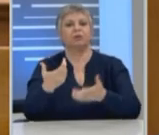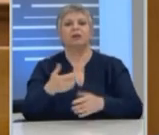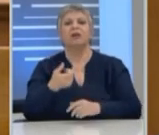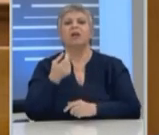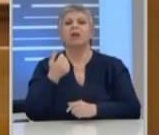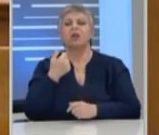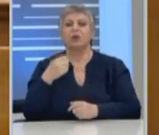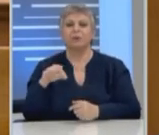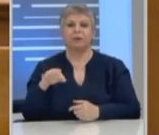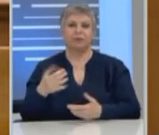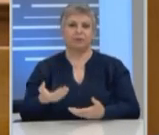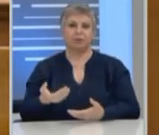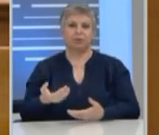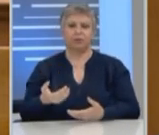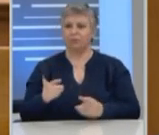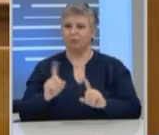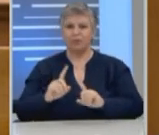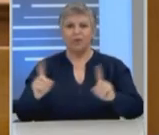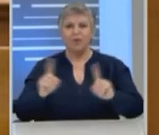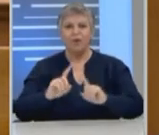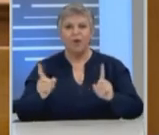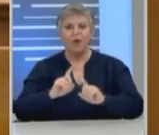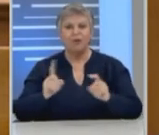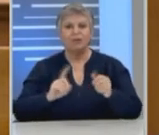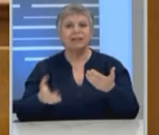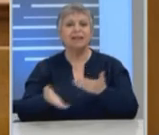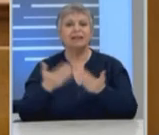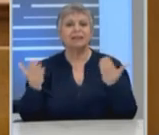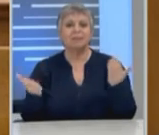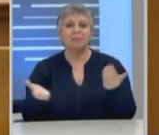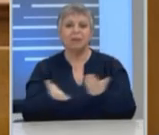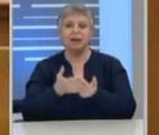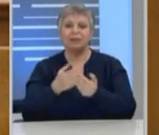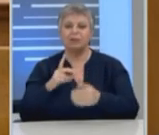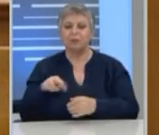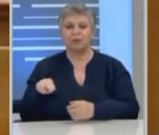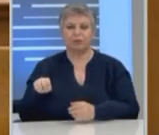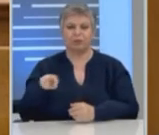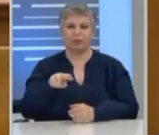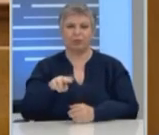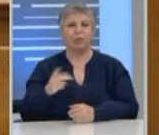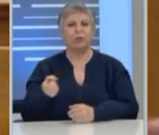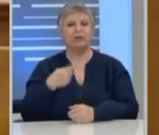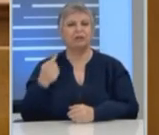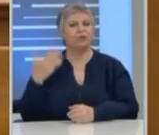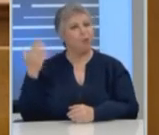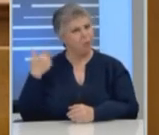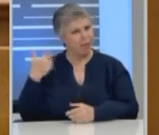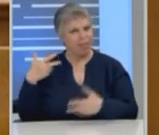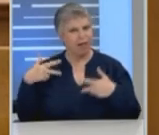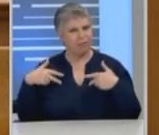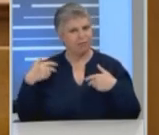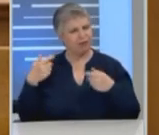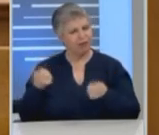και όχι βεβαίως για εξυπηρετήσεις όπως συνήθιζαν να κάνουν προηγούμενες κυβερνήσεις. Τρίτον, και ίσως το κυριότερο,